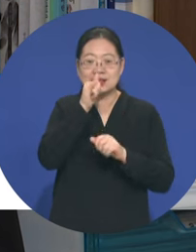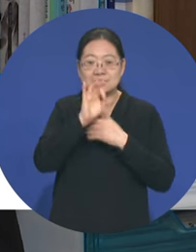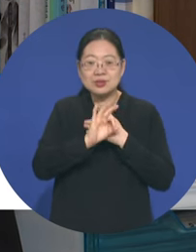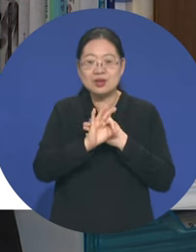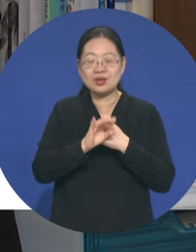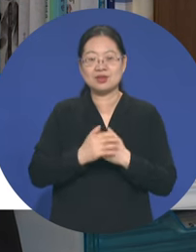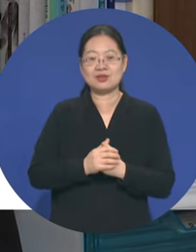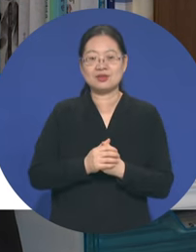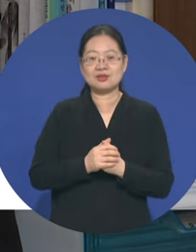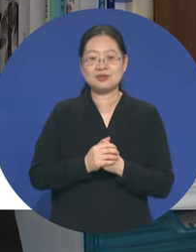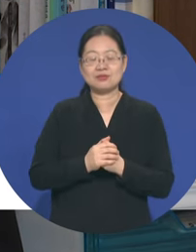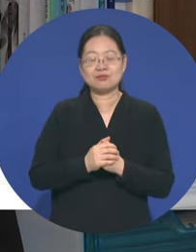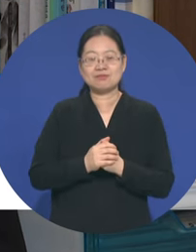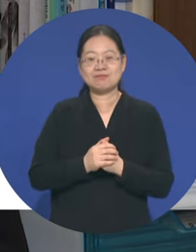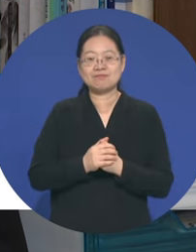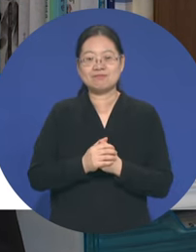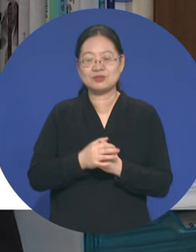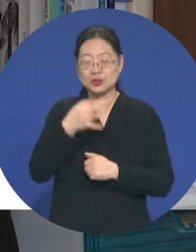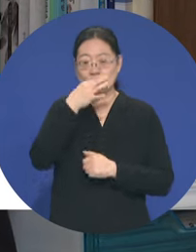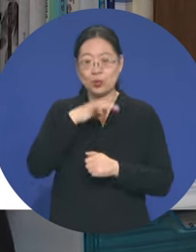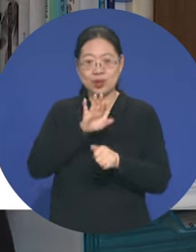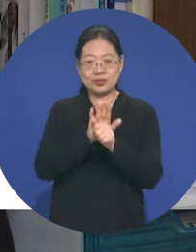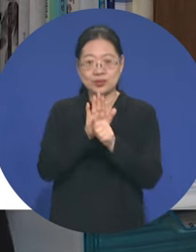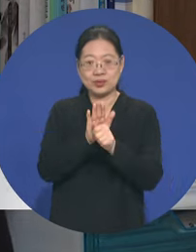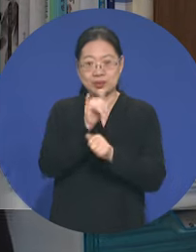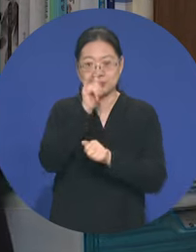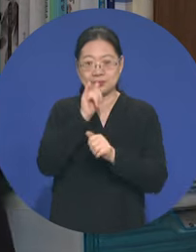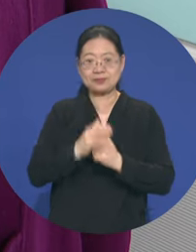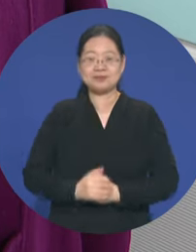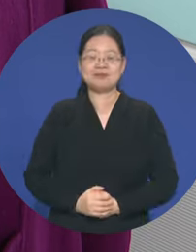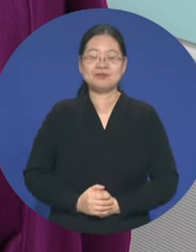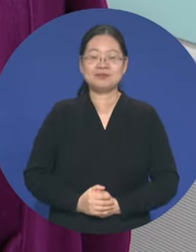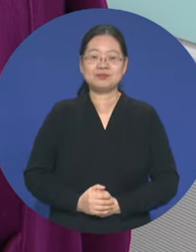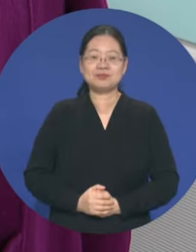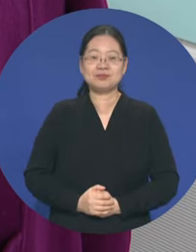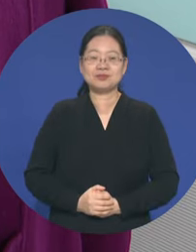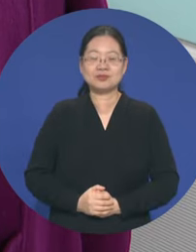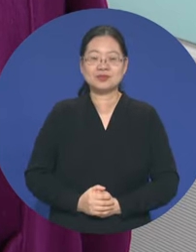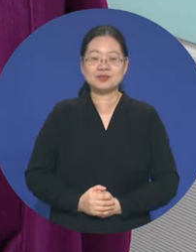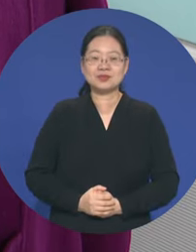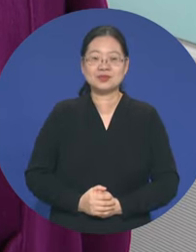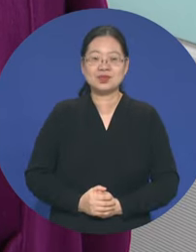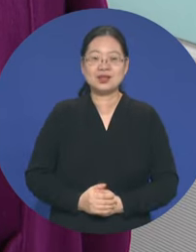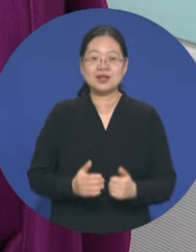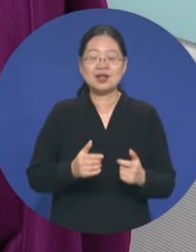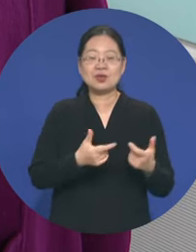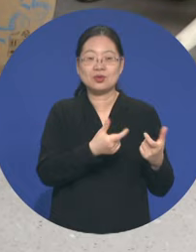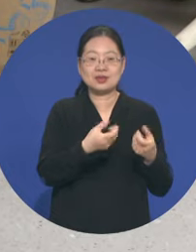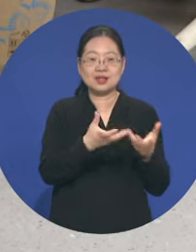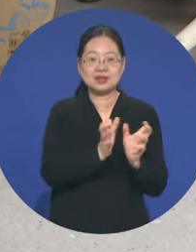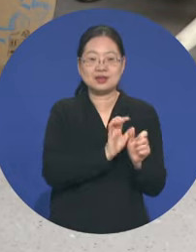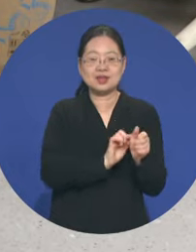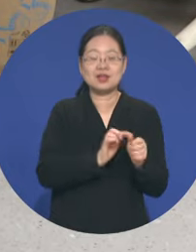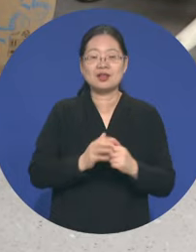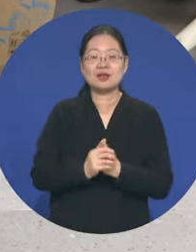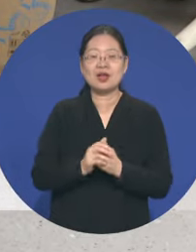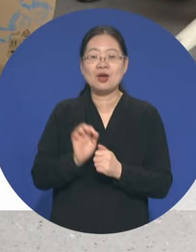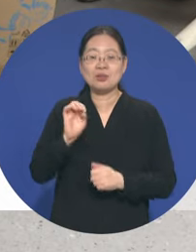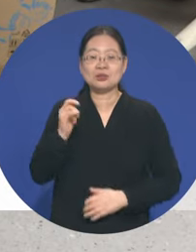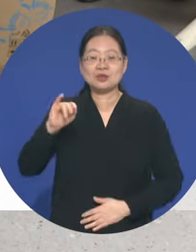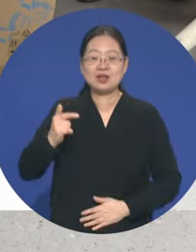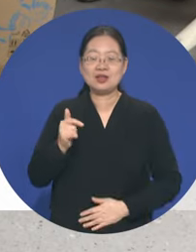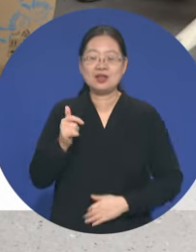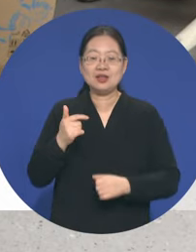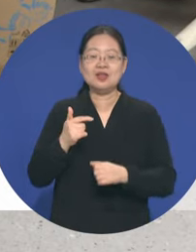이루어진다면 효과적인 영향을 줄 것이라 생각해요. 공동대응팀은 현재 부천, 하남, 김포, 안산